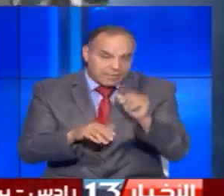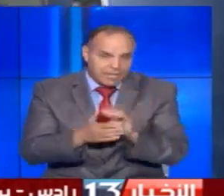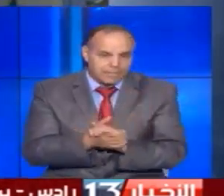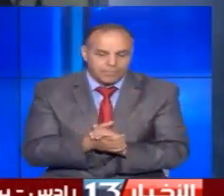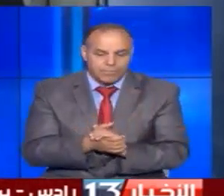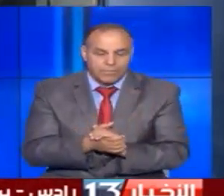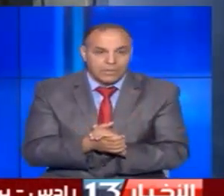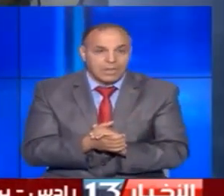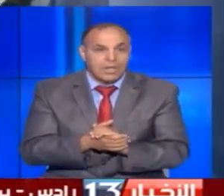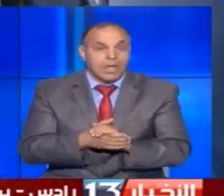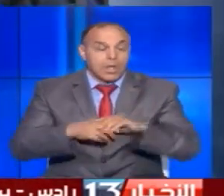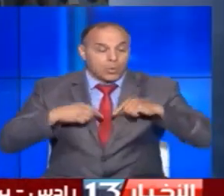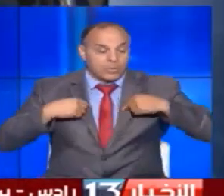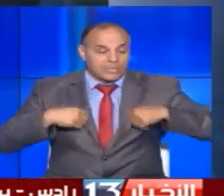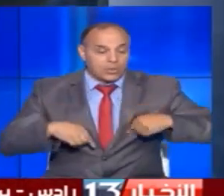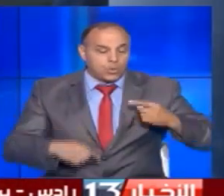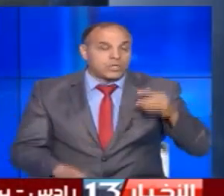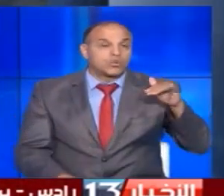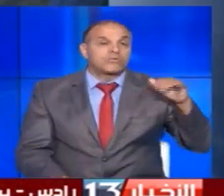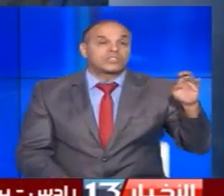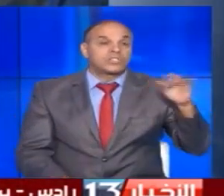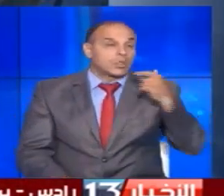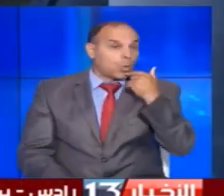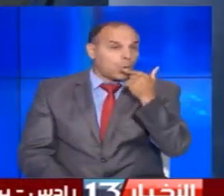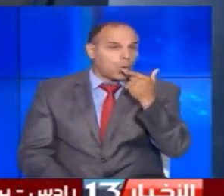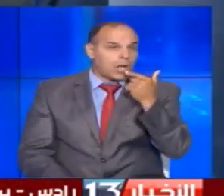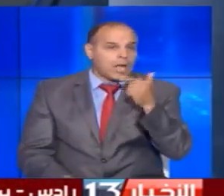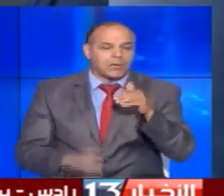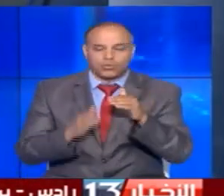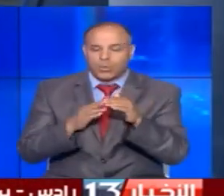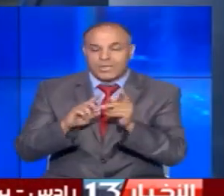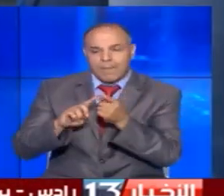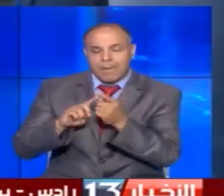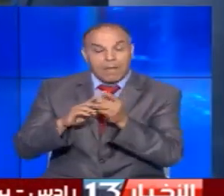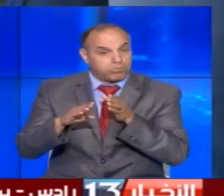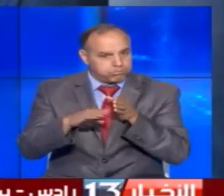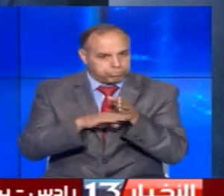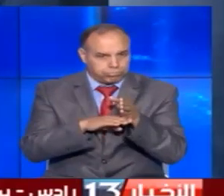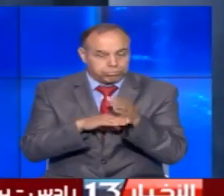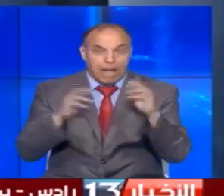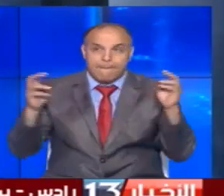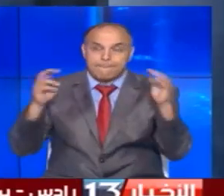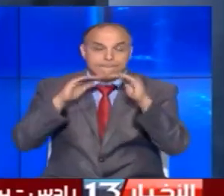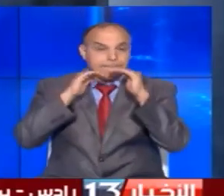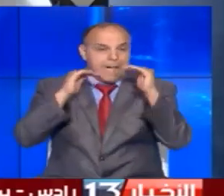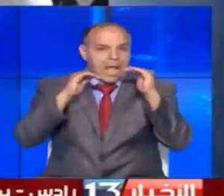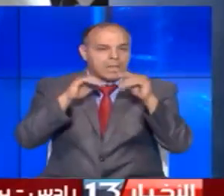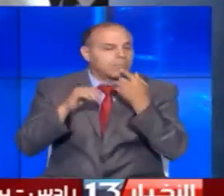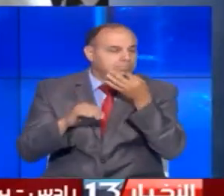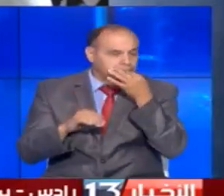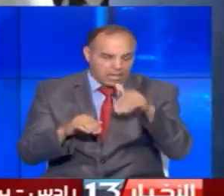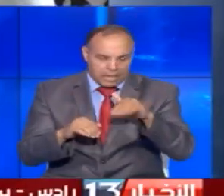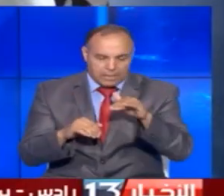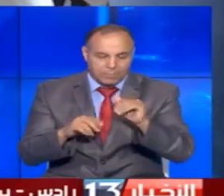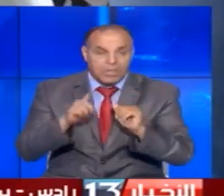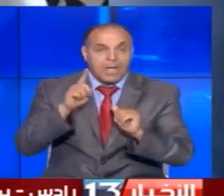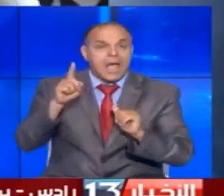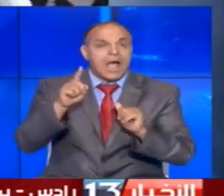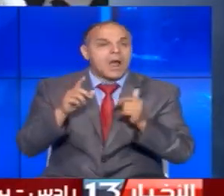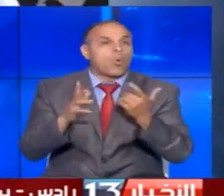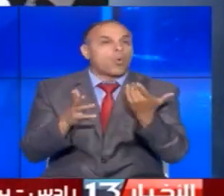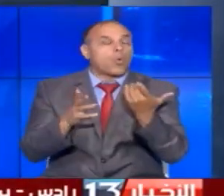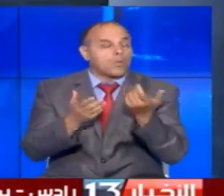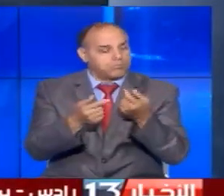رئيس الحكومه يوسف الشاهد اكد على اهميه دخول هذه المحطه حيز الاستغلال لما لها من